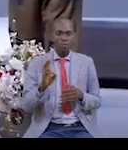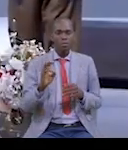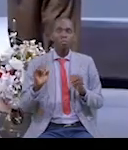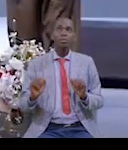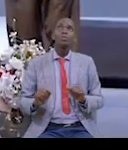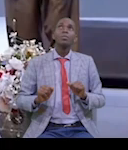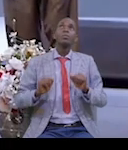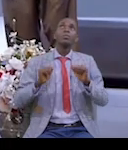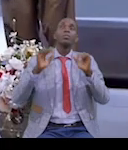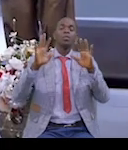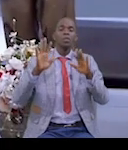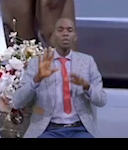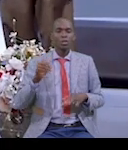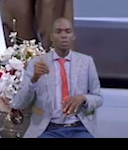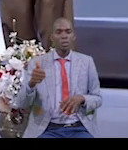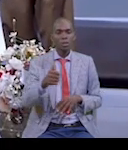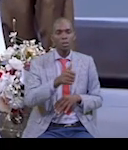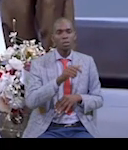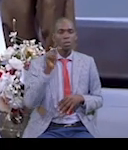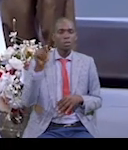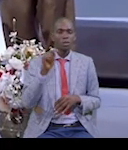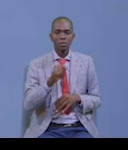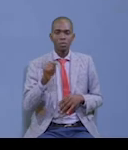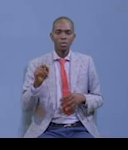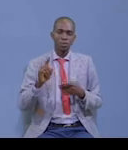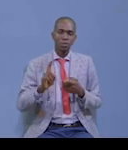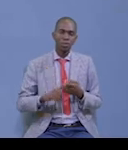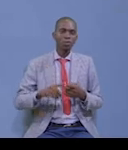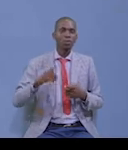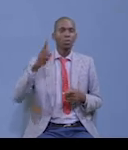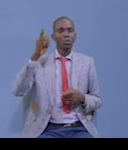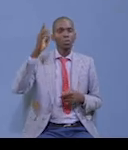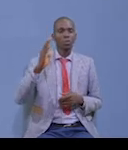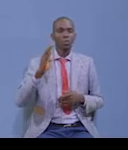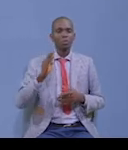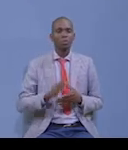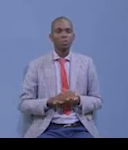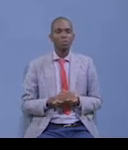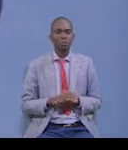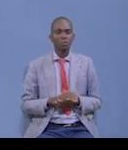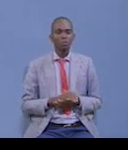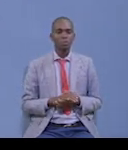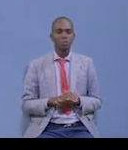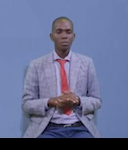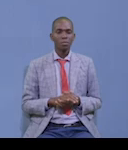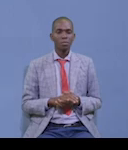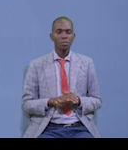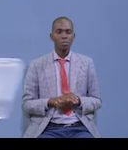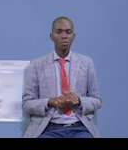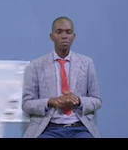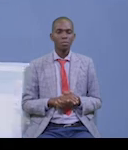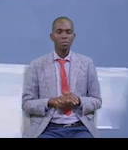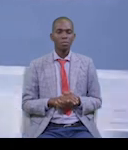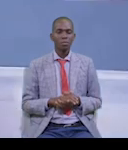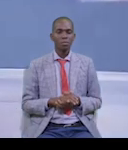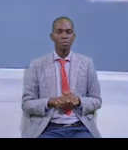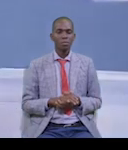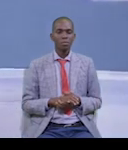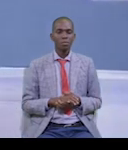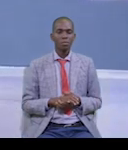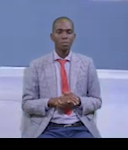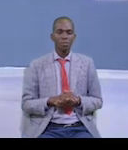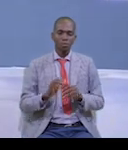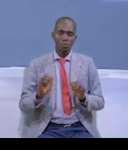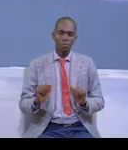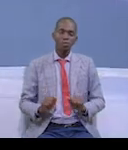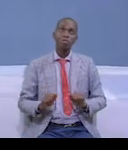submit yourselves therefore to God. యాకోబు పత్రిక 4:7 మిమ్మును మీరు సంపూర్తిగా ప్రభువుకు సమర్పించుకోనండి.